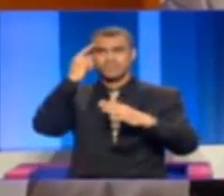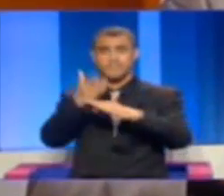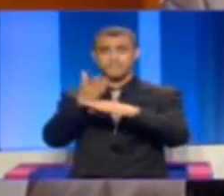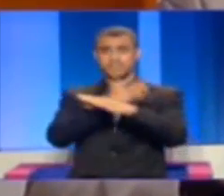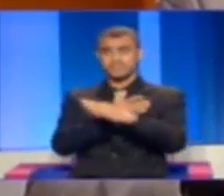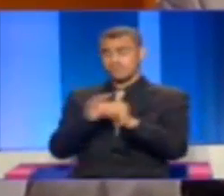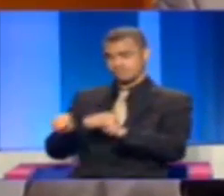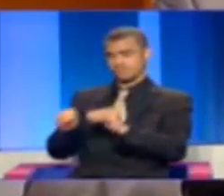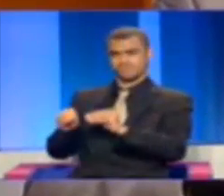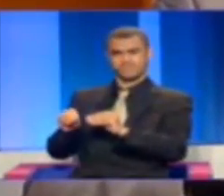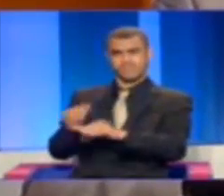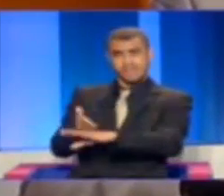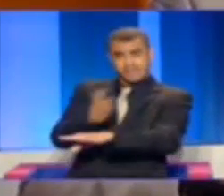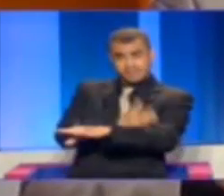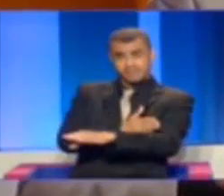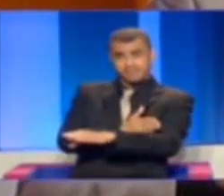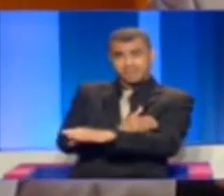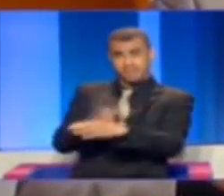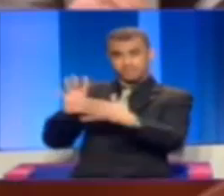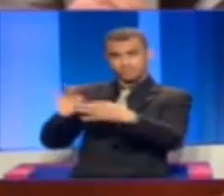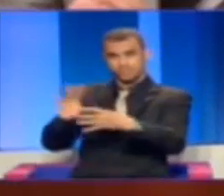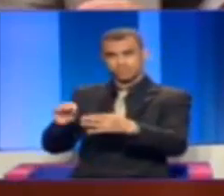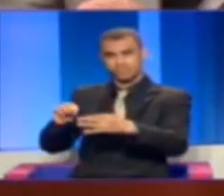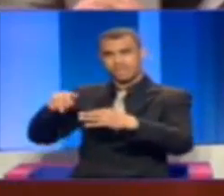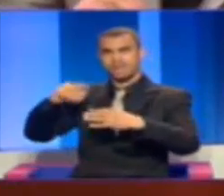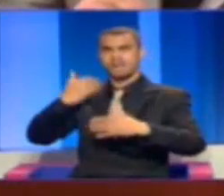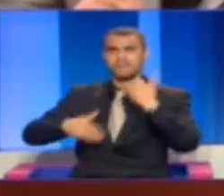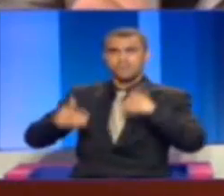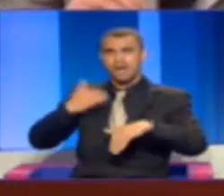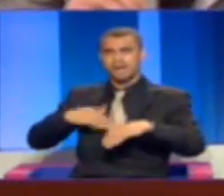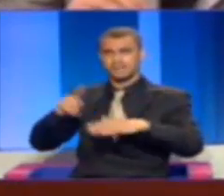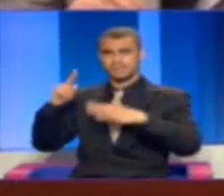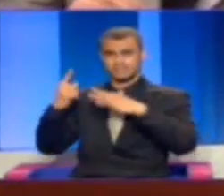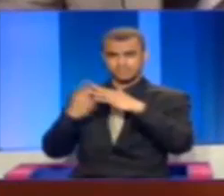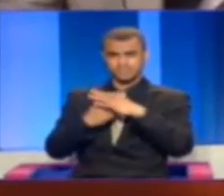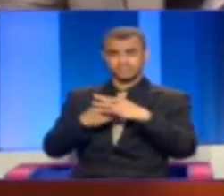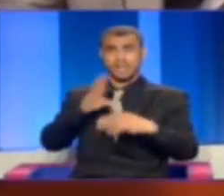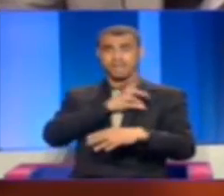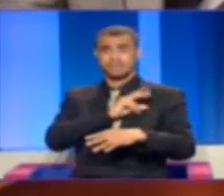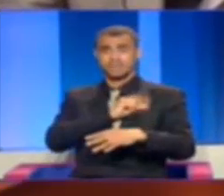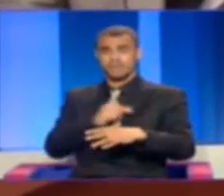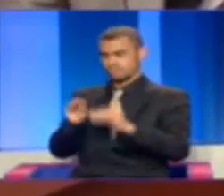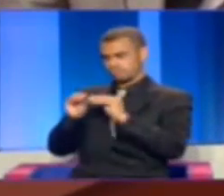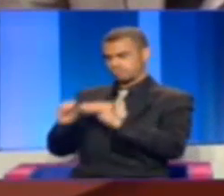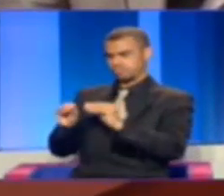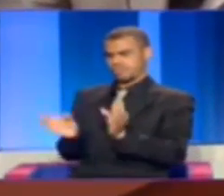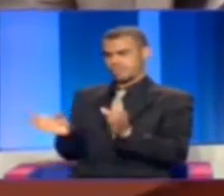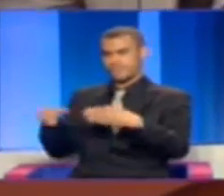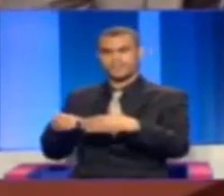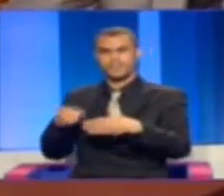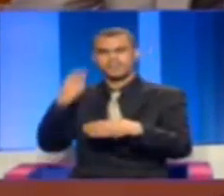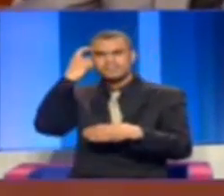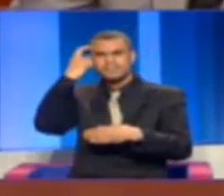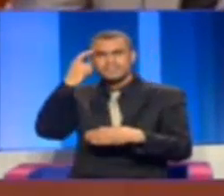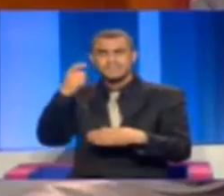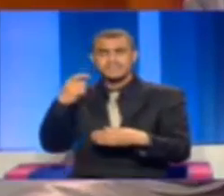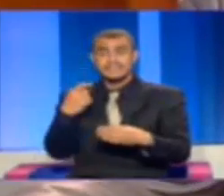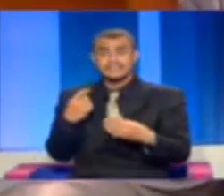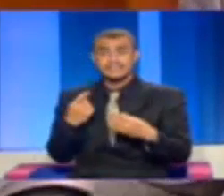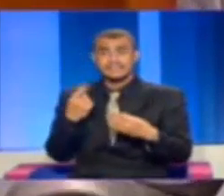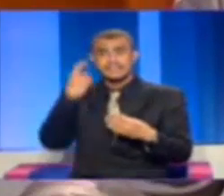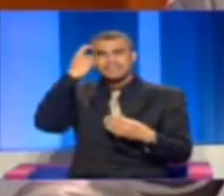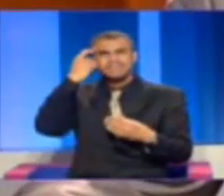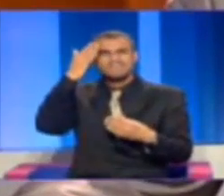موديول دو فورماسيون لفائده سميتو رجال الشرطه، لانه هاد الناس حنا اللي كيخاف هو انه